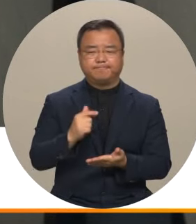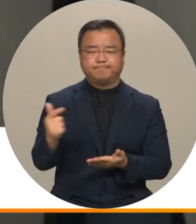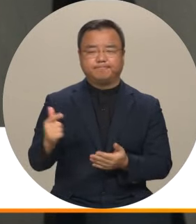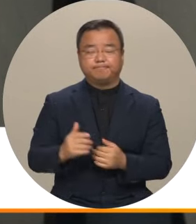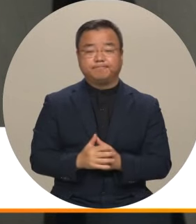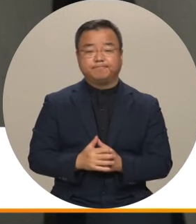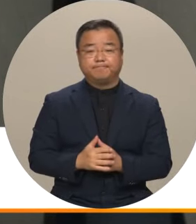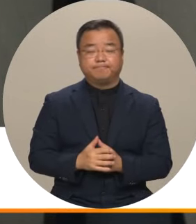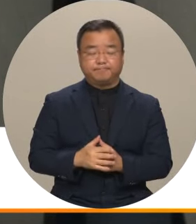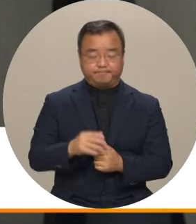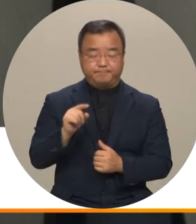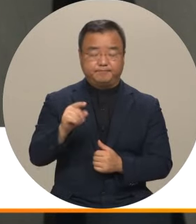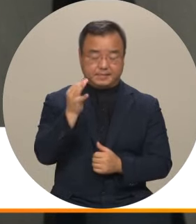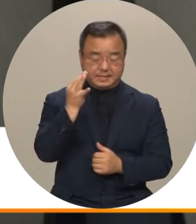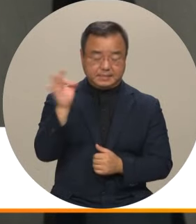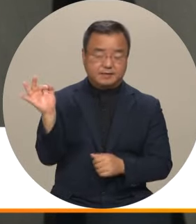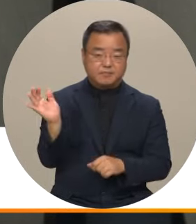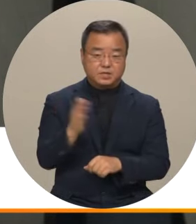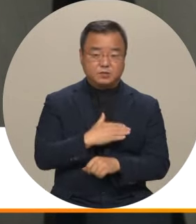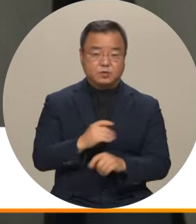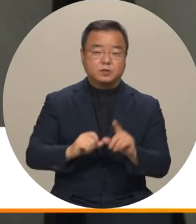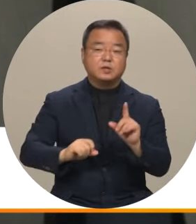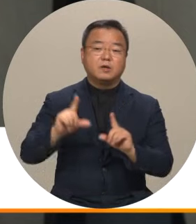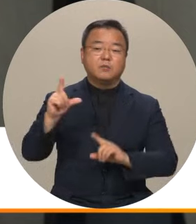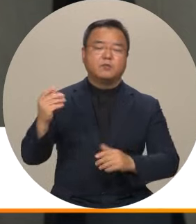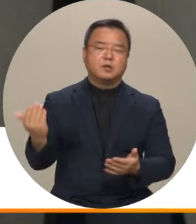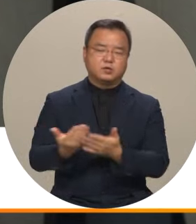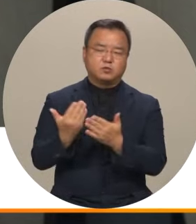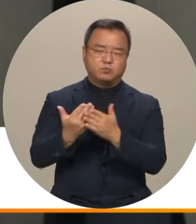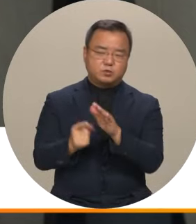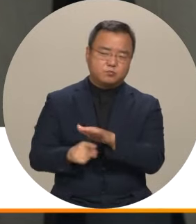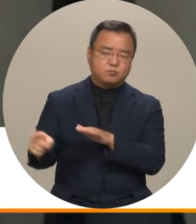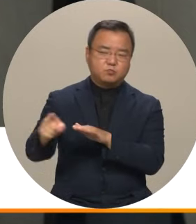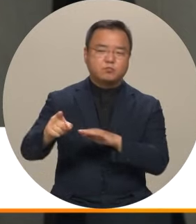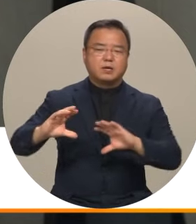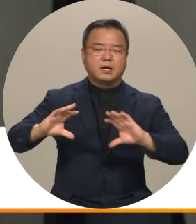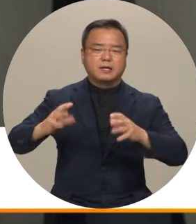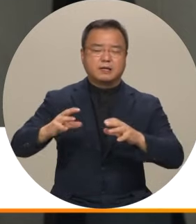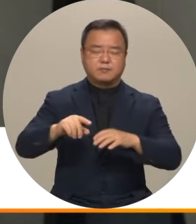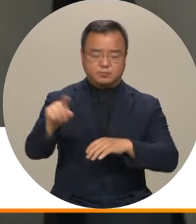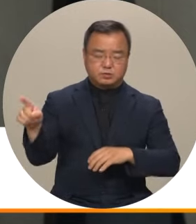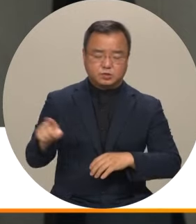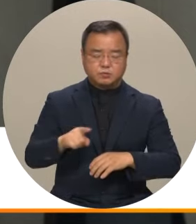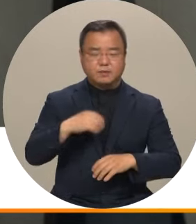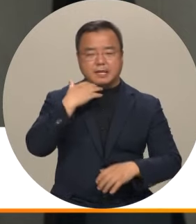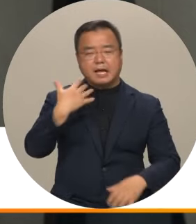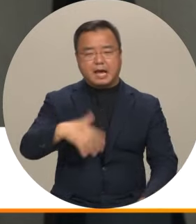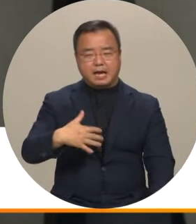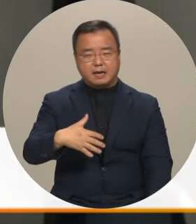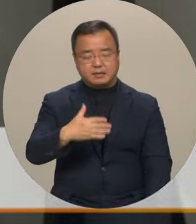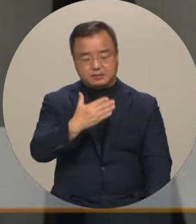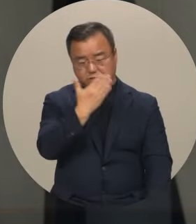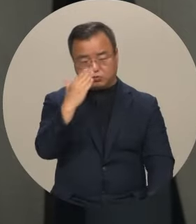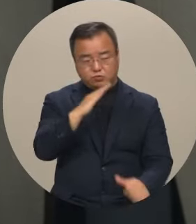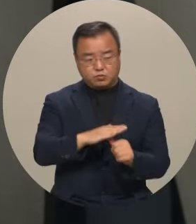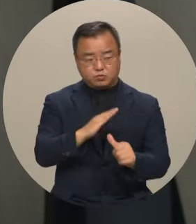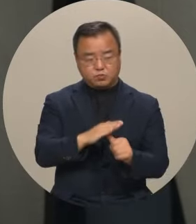이거를 인정하면서 대부분의 선진국에서 청소년들 미성년자의 SNS 중독에 관해서